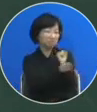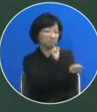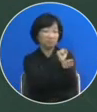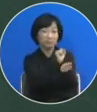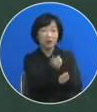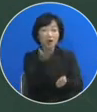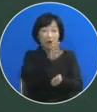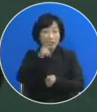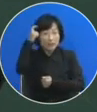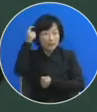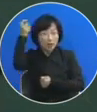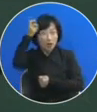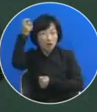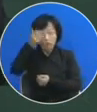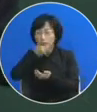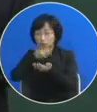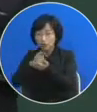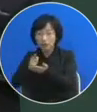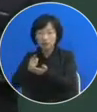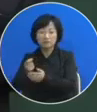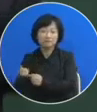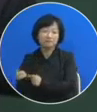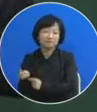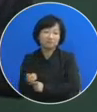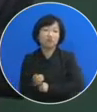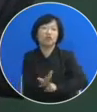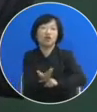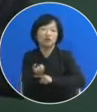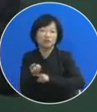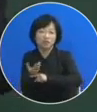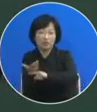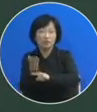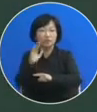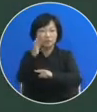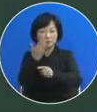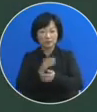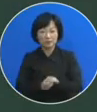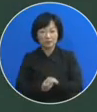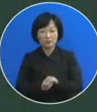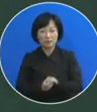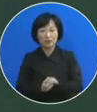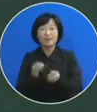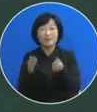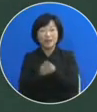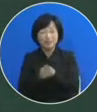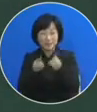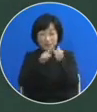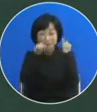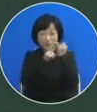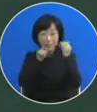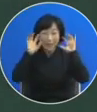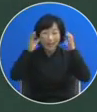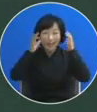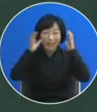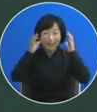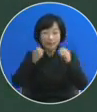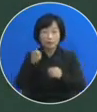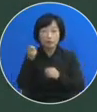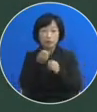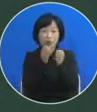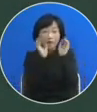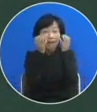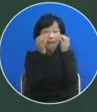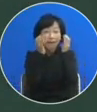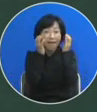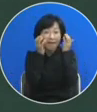be contagious, but spiritual things are relayed. 그래서 될 수 있으면 왜 태아부, 유아부 아이들이잖아요. 그거는 불신자인데